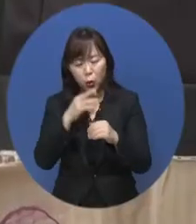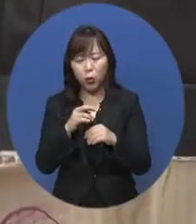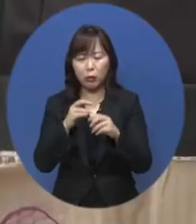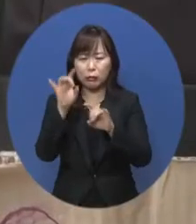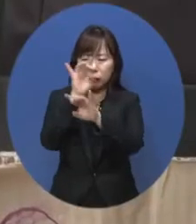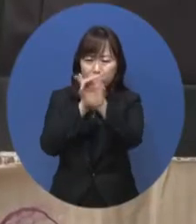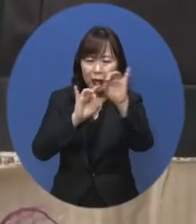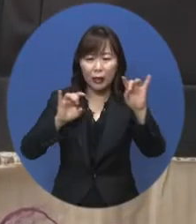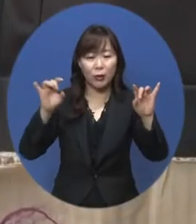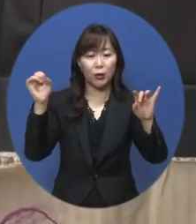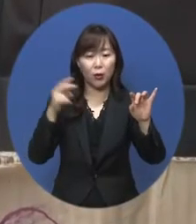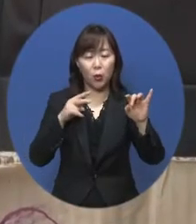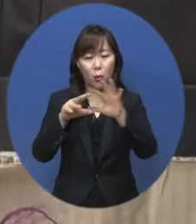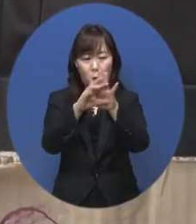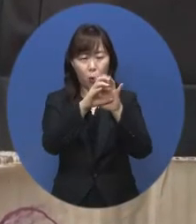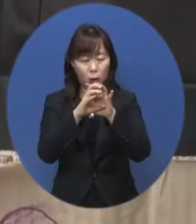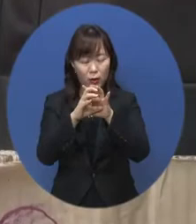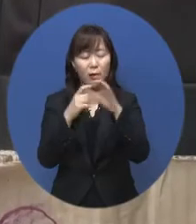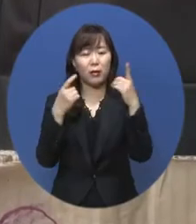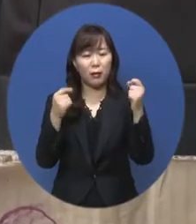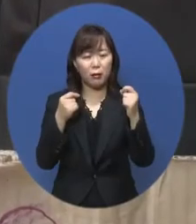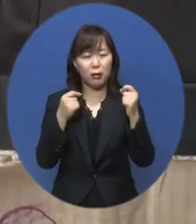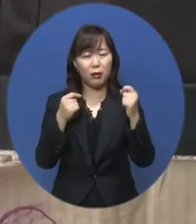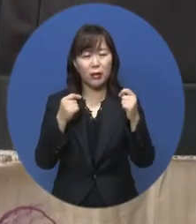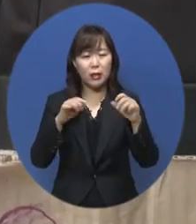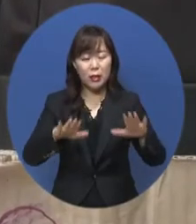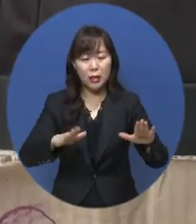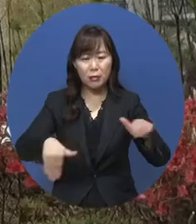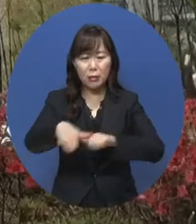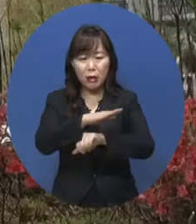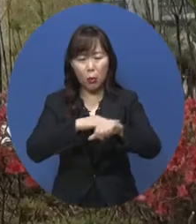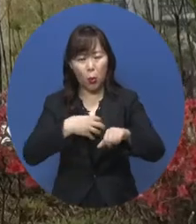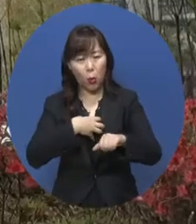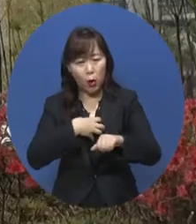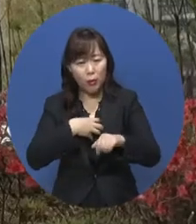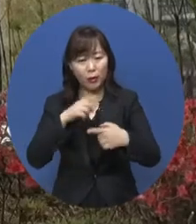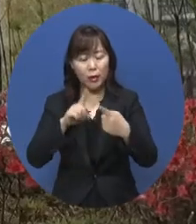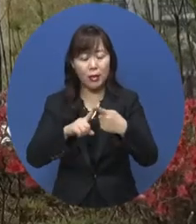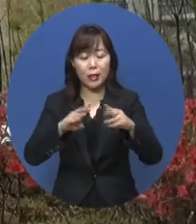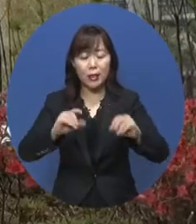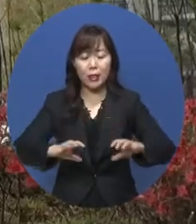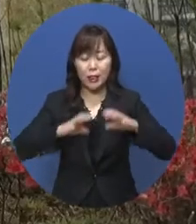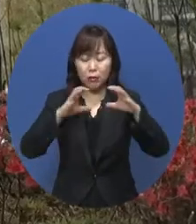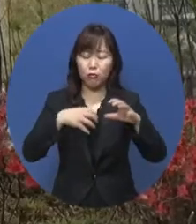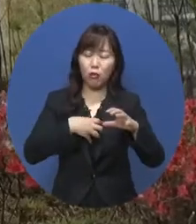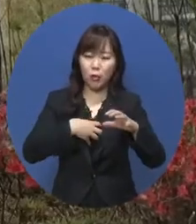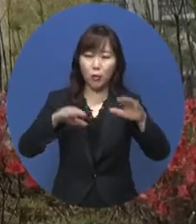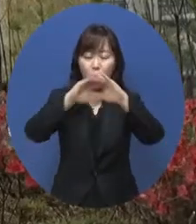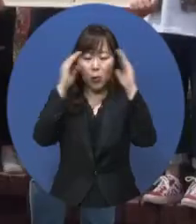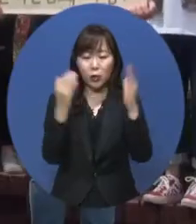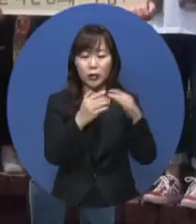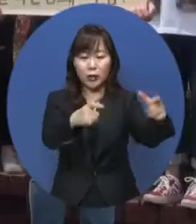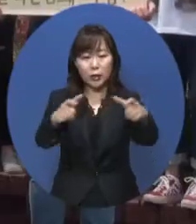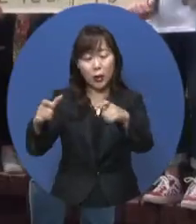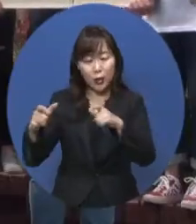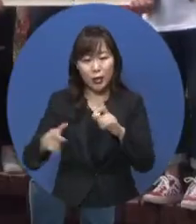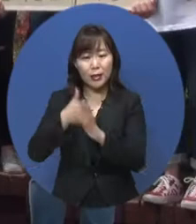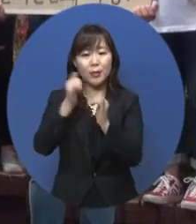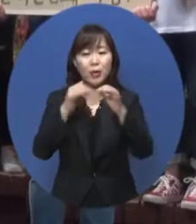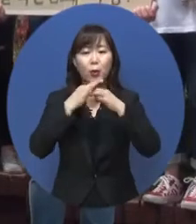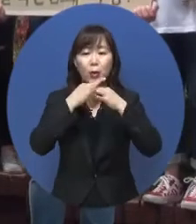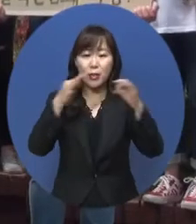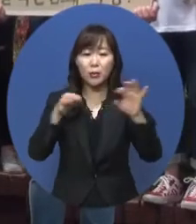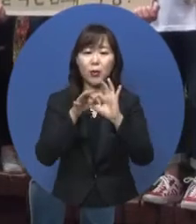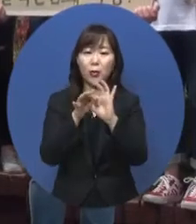미세먼지, 코로나19 등 계속되는 지구의 경고는 이날 지구를 걱정하는 지역 곳곳의 시민들의 외침을